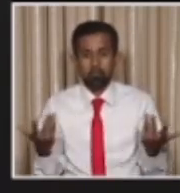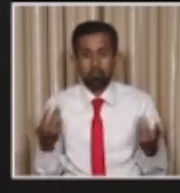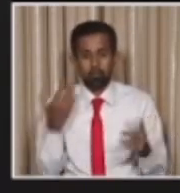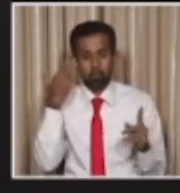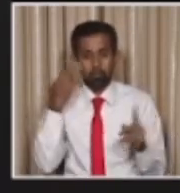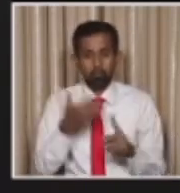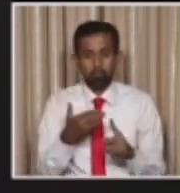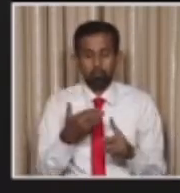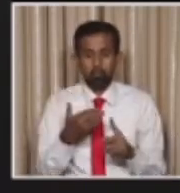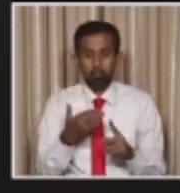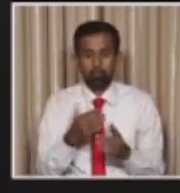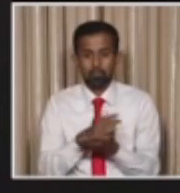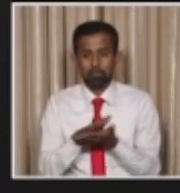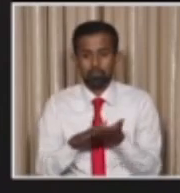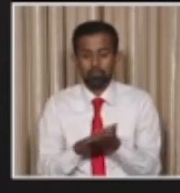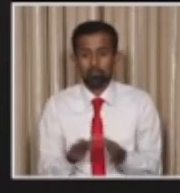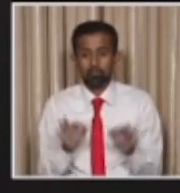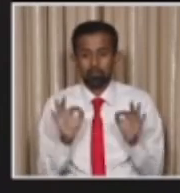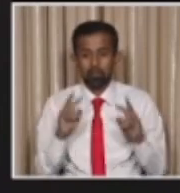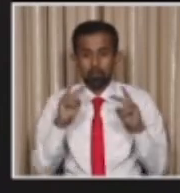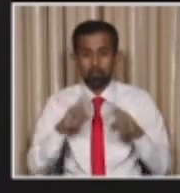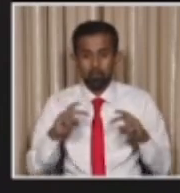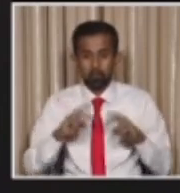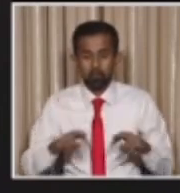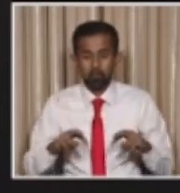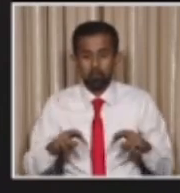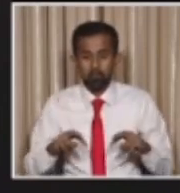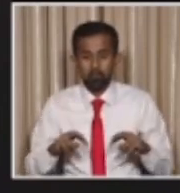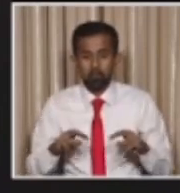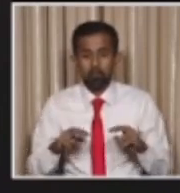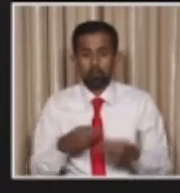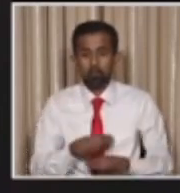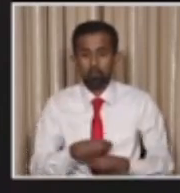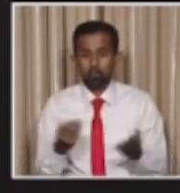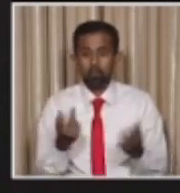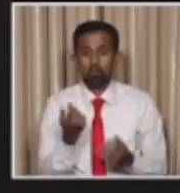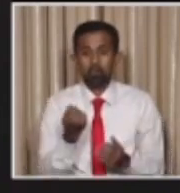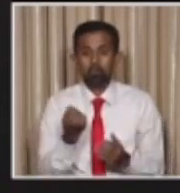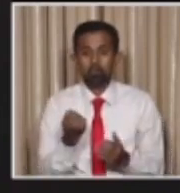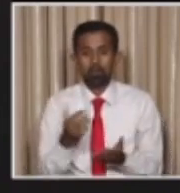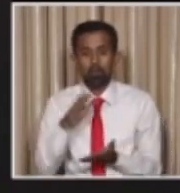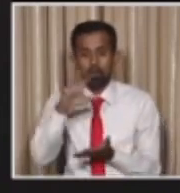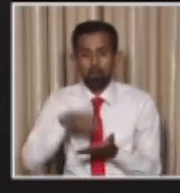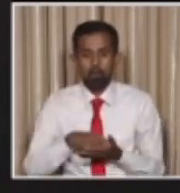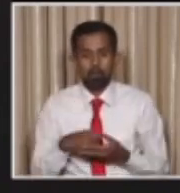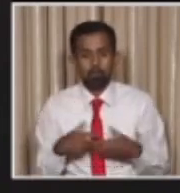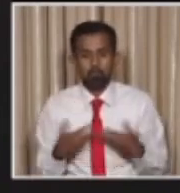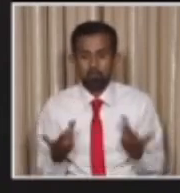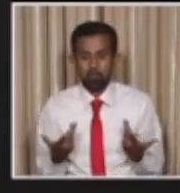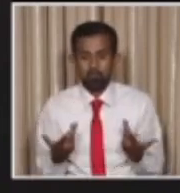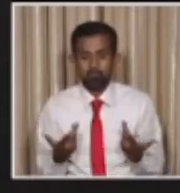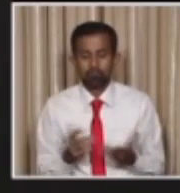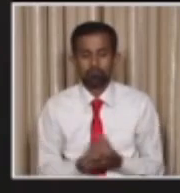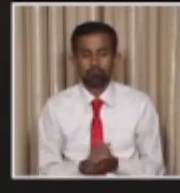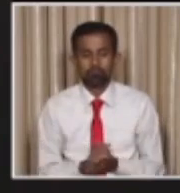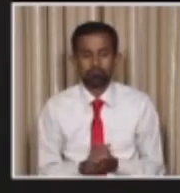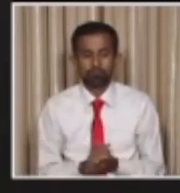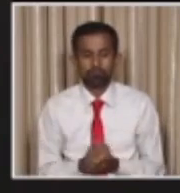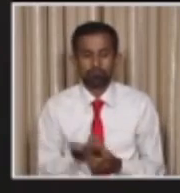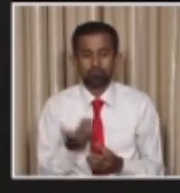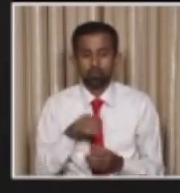සම්බන්ධයෙන් හරියට පරීක්ෂණ කරලා ඒ අහිමි වුණු බදු ප්‍රමාණය අය කරගන්න. ඉතින් ඒ